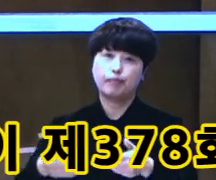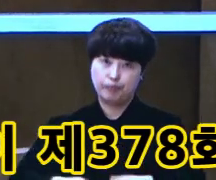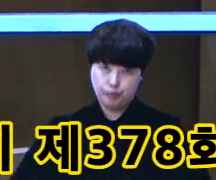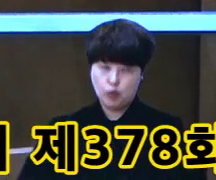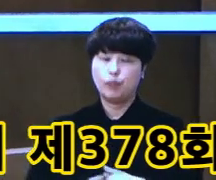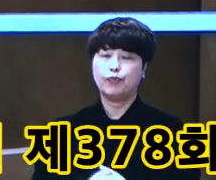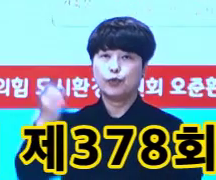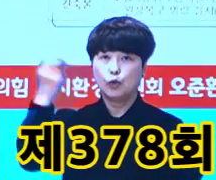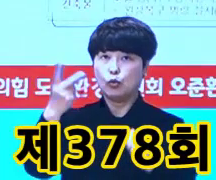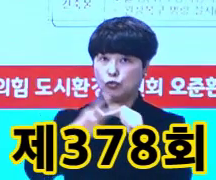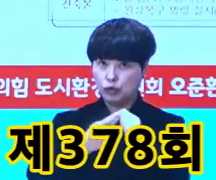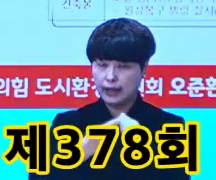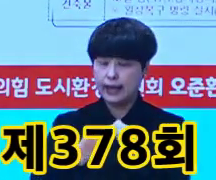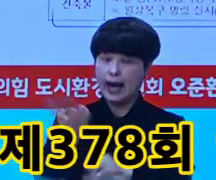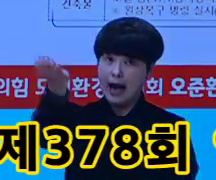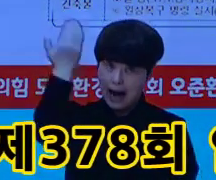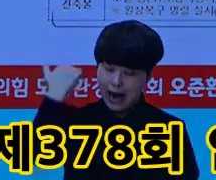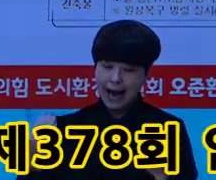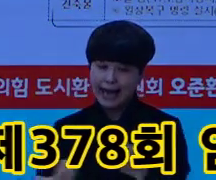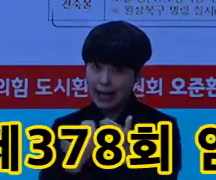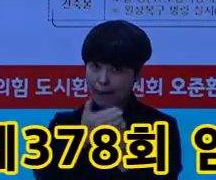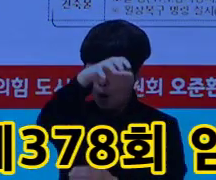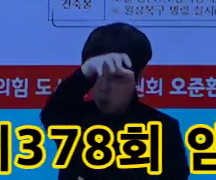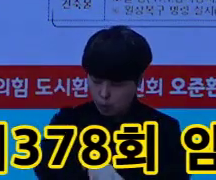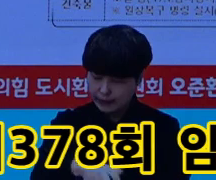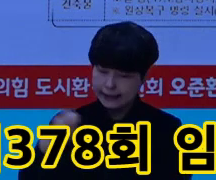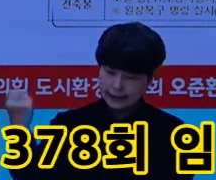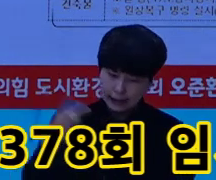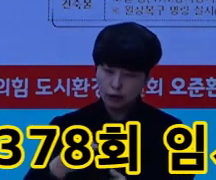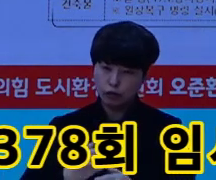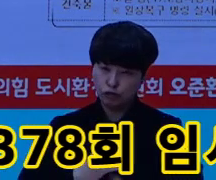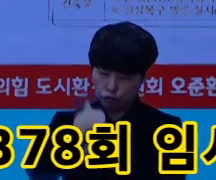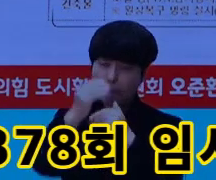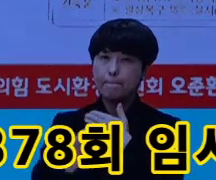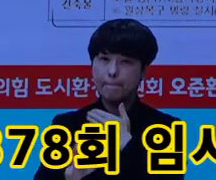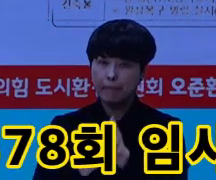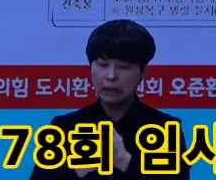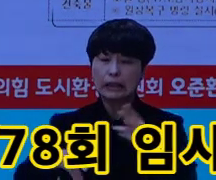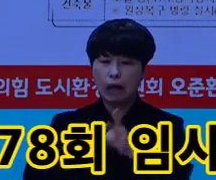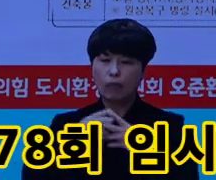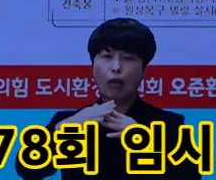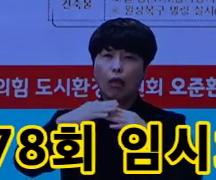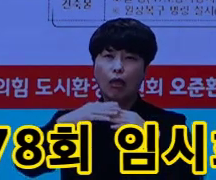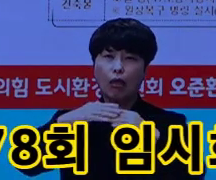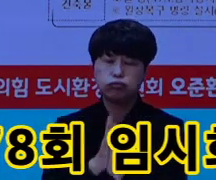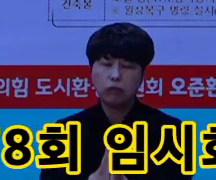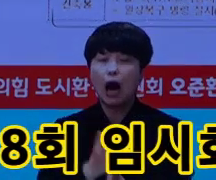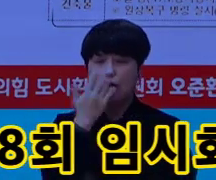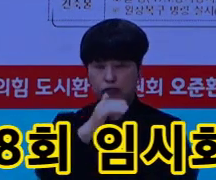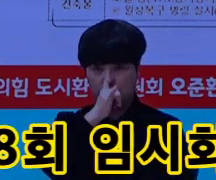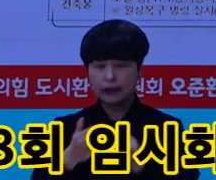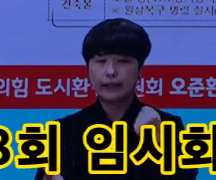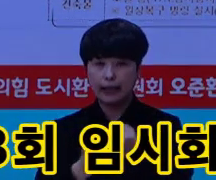둘째, 기존 개발 계획으로 재추진한다면 또다시 사업이 무산될 수 있습니다. 사업성 확보를